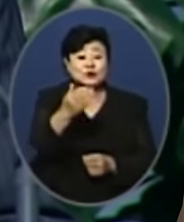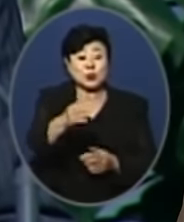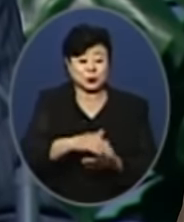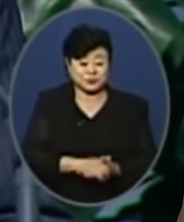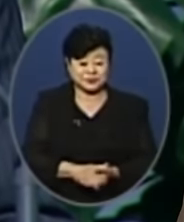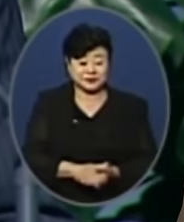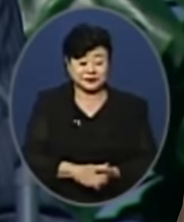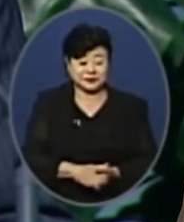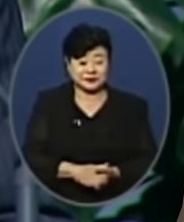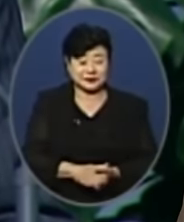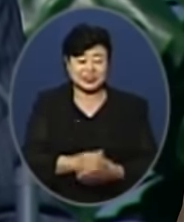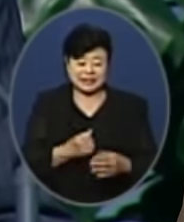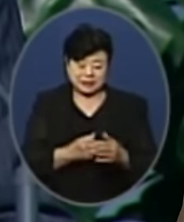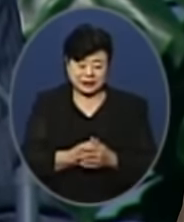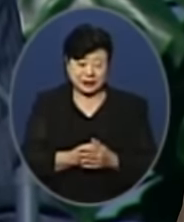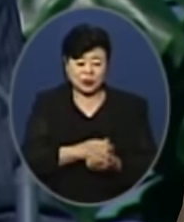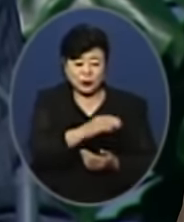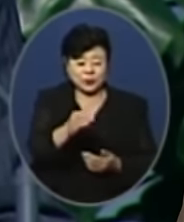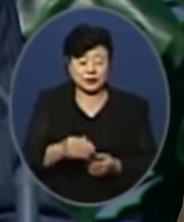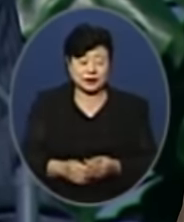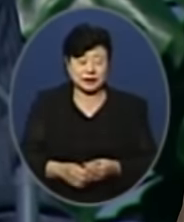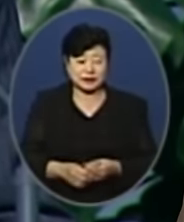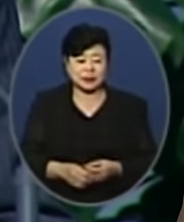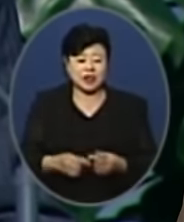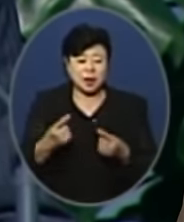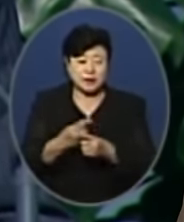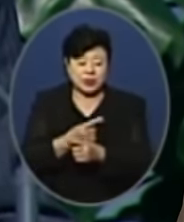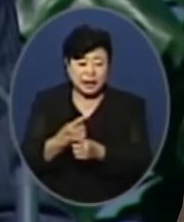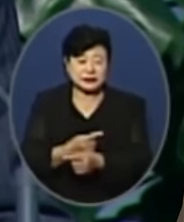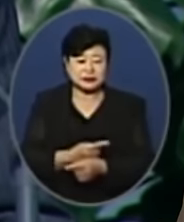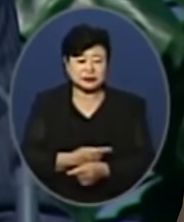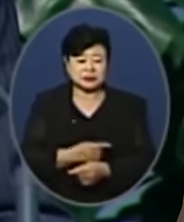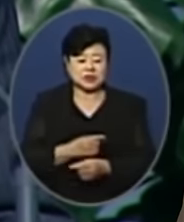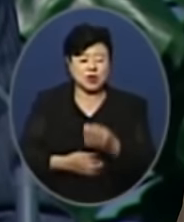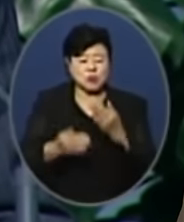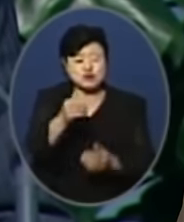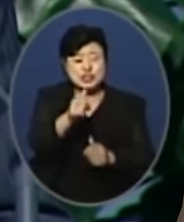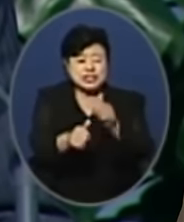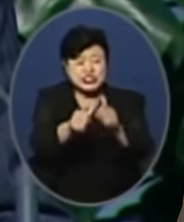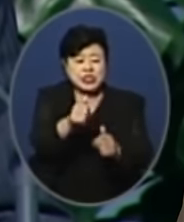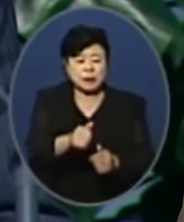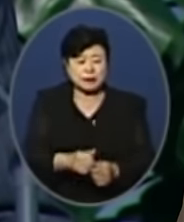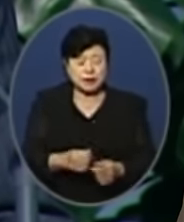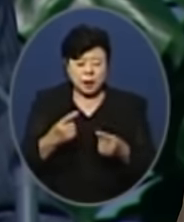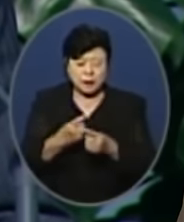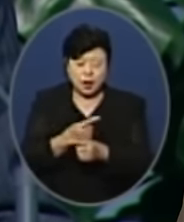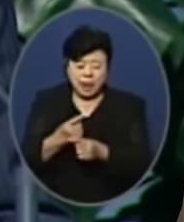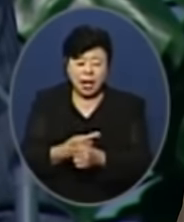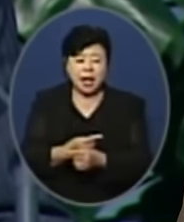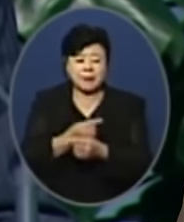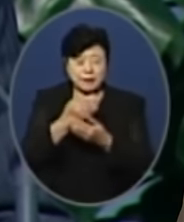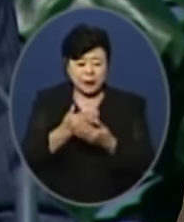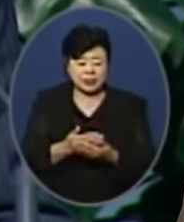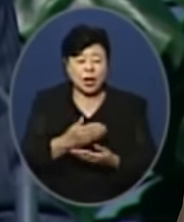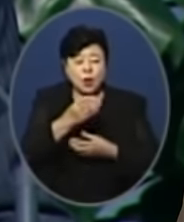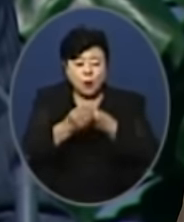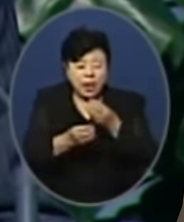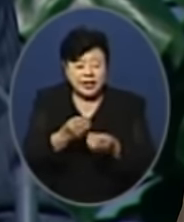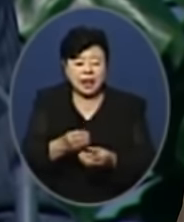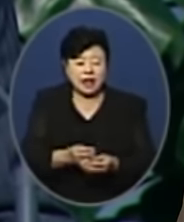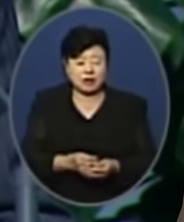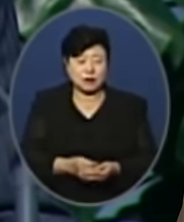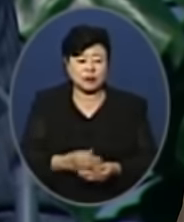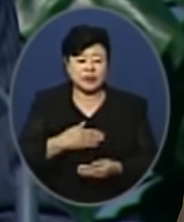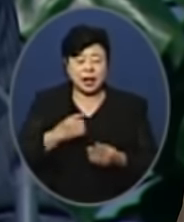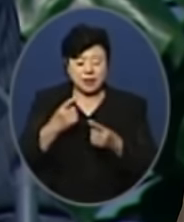것입니다. 그러므로 우리를 깨뜨리려고 오는 불시험은 여러분 깨어져야 떠나가기 때문에 회개하고 내가